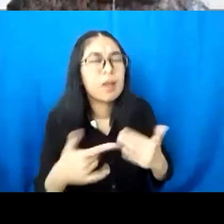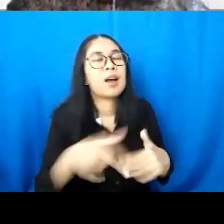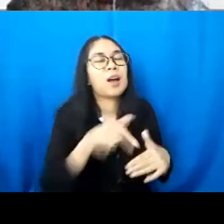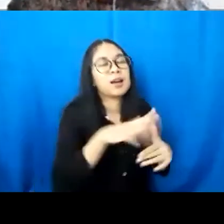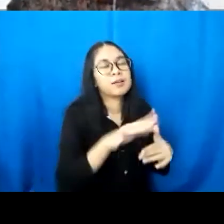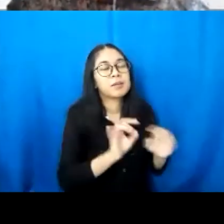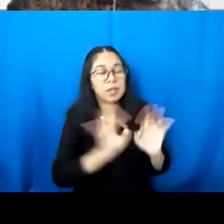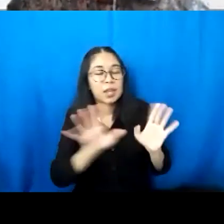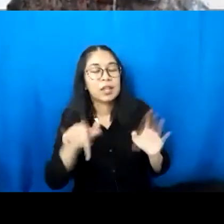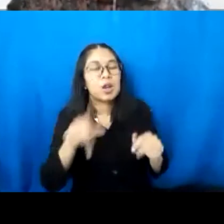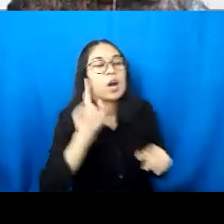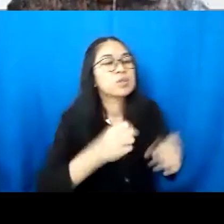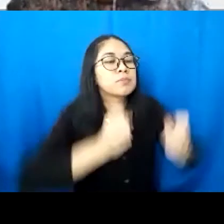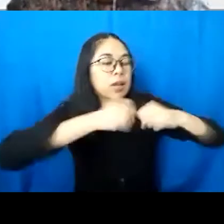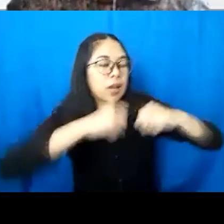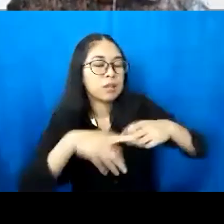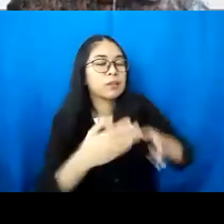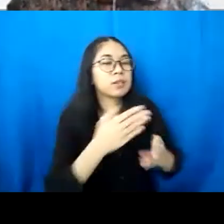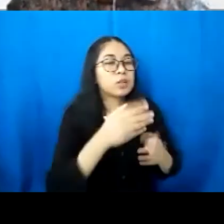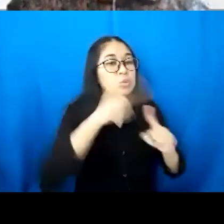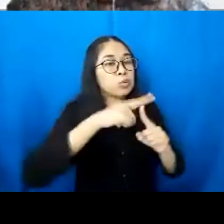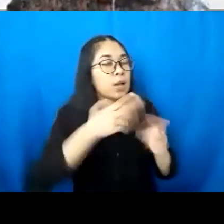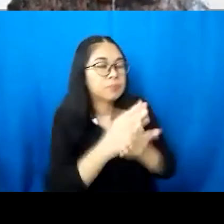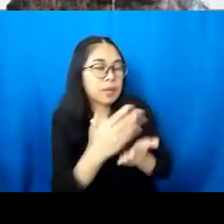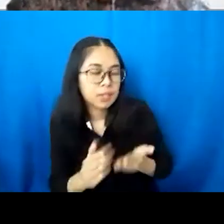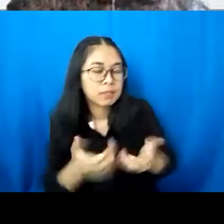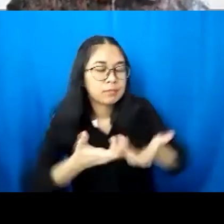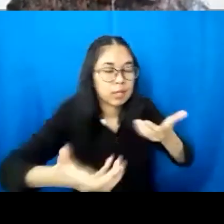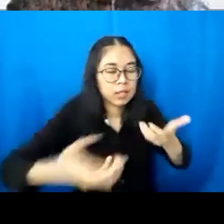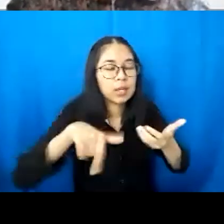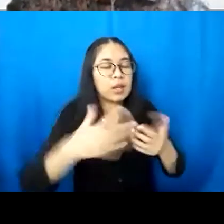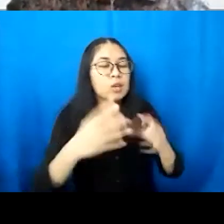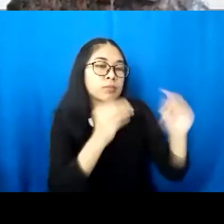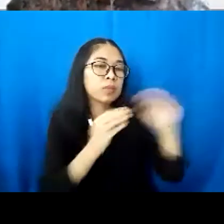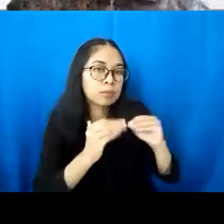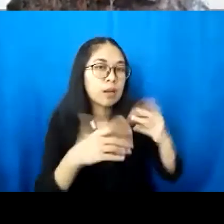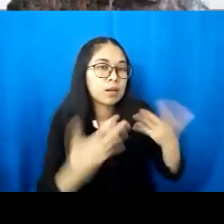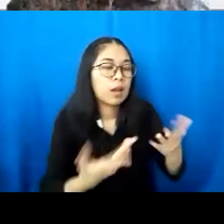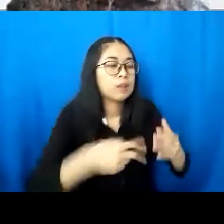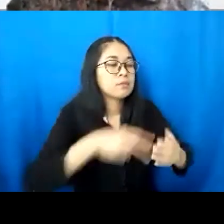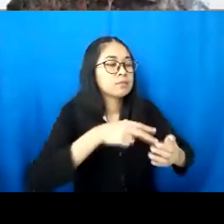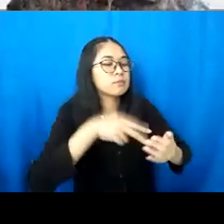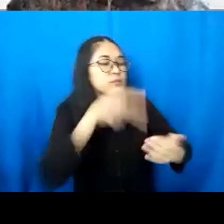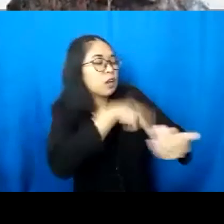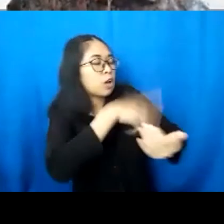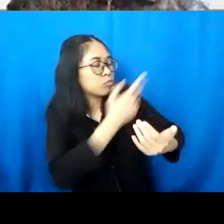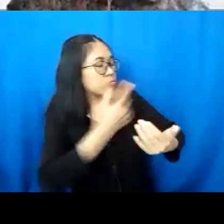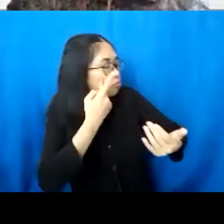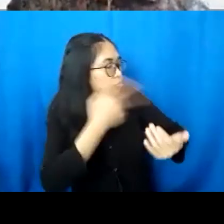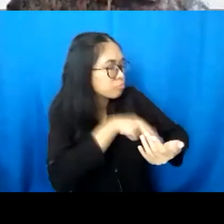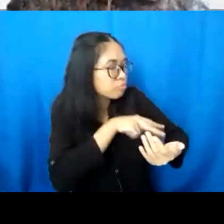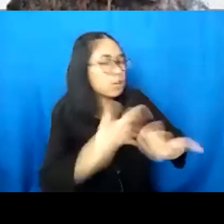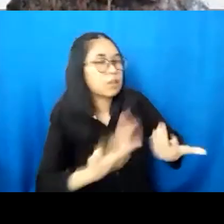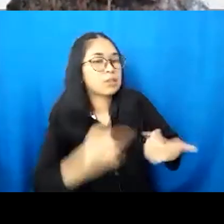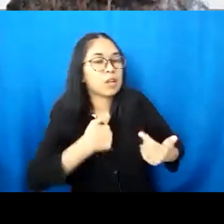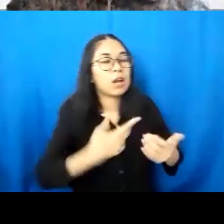kesepakatan soal pembagian tugas tadi untuk diobrolin. Kalau dalam pengasuhan dia pegang apa, saya pegang apa, dia bantu apa,